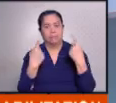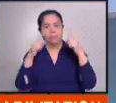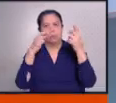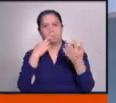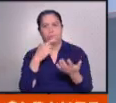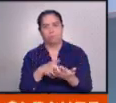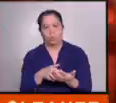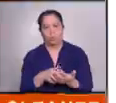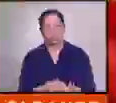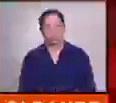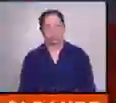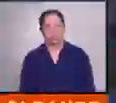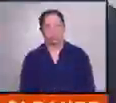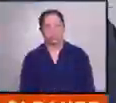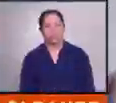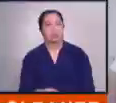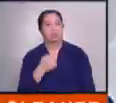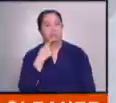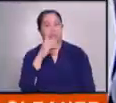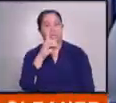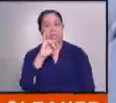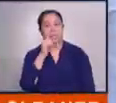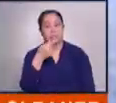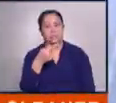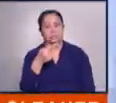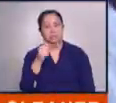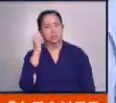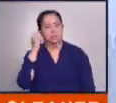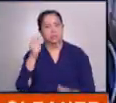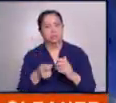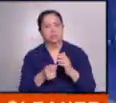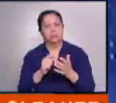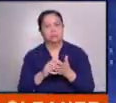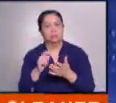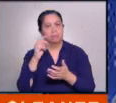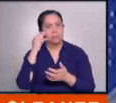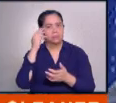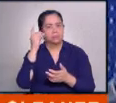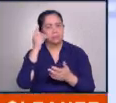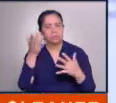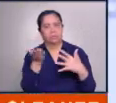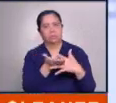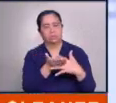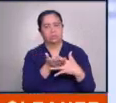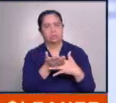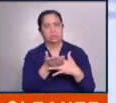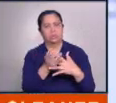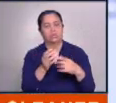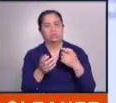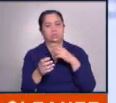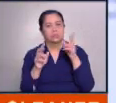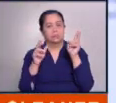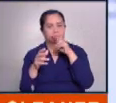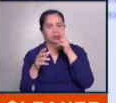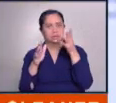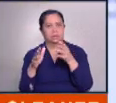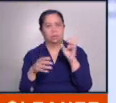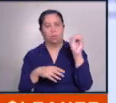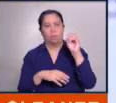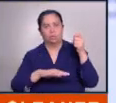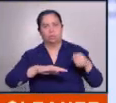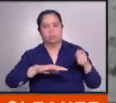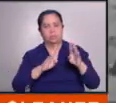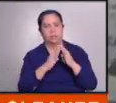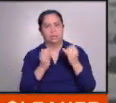accomplishment report. Ayon kay DILG Undersecretary Martin Dino, kakasuhan nila ng gross negligence sa ombudsman